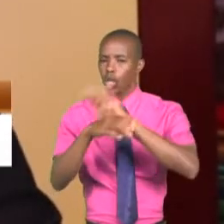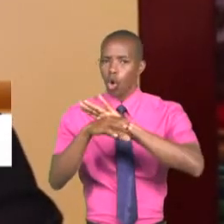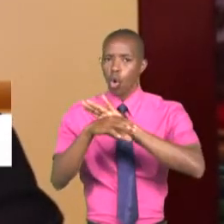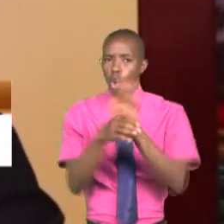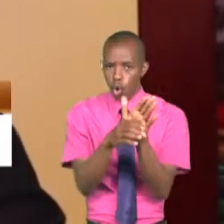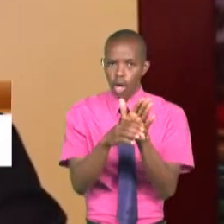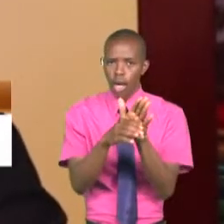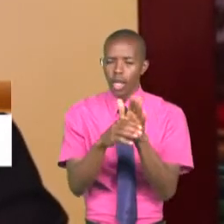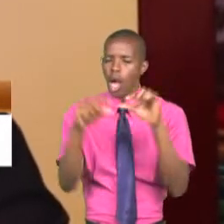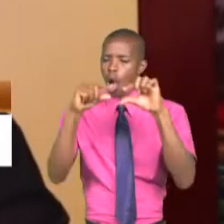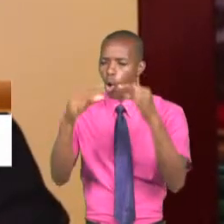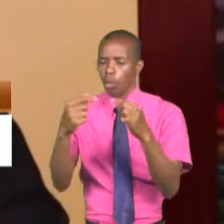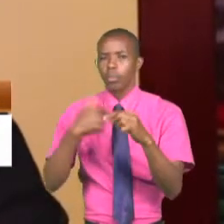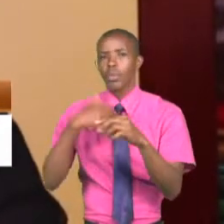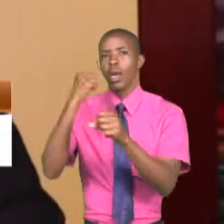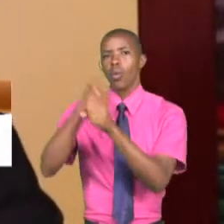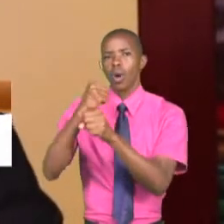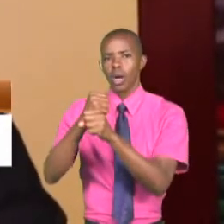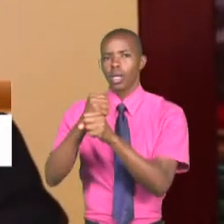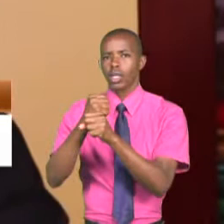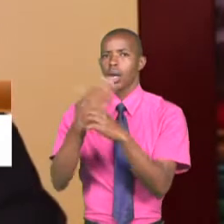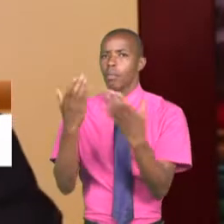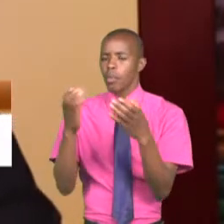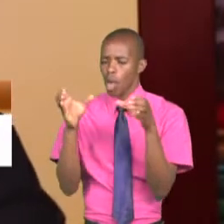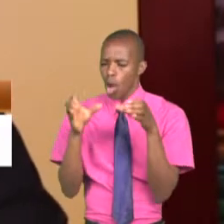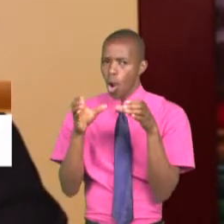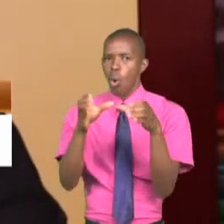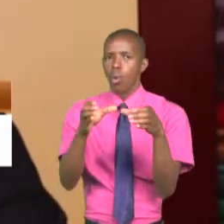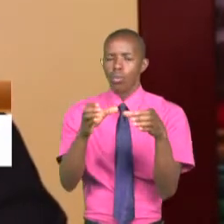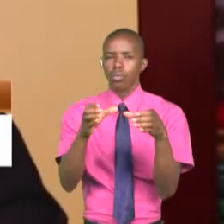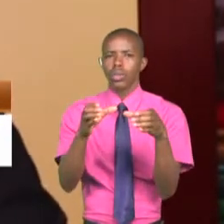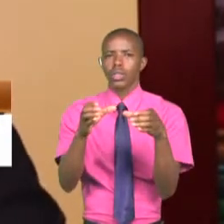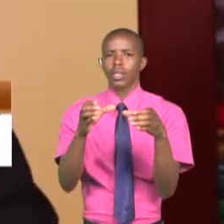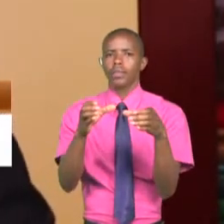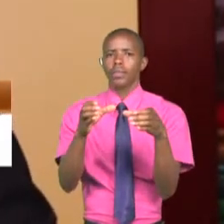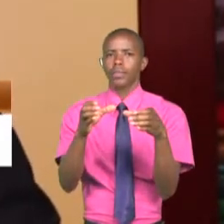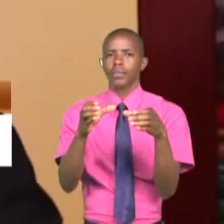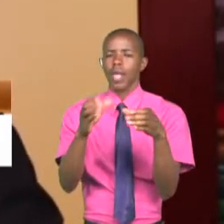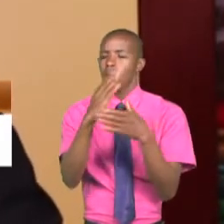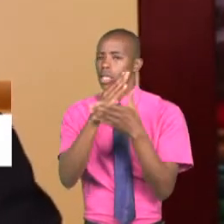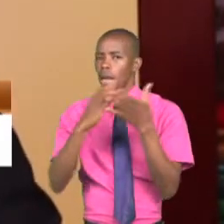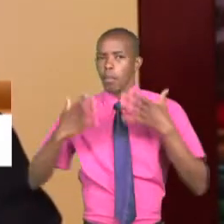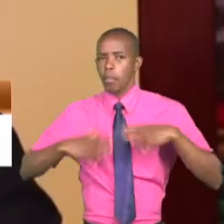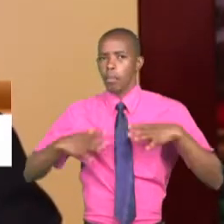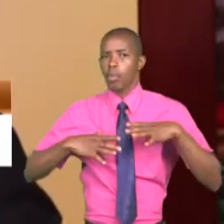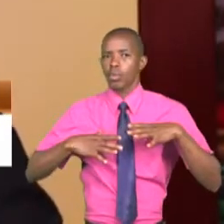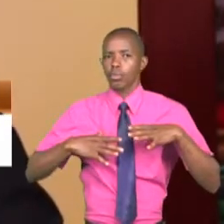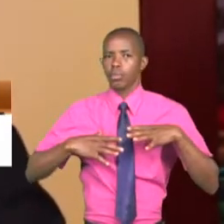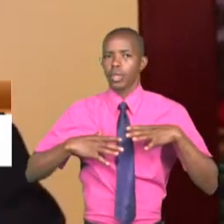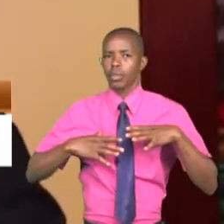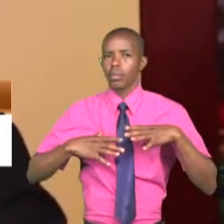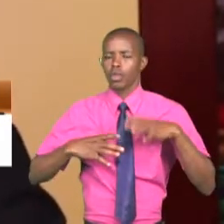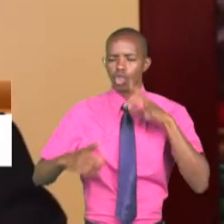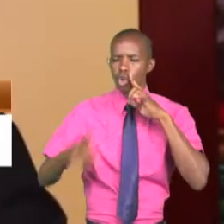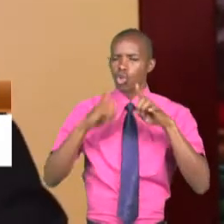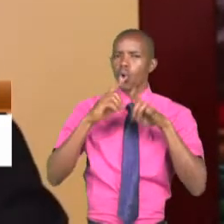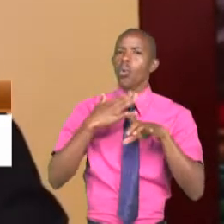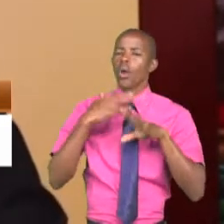I work, there could be forces of witchcraft, and some people may not wish to speak about